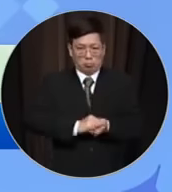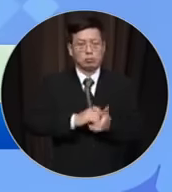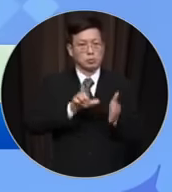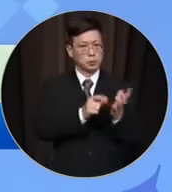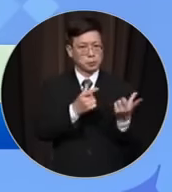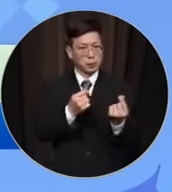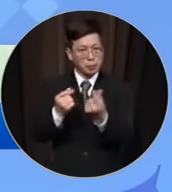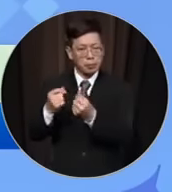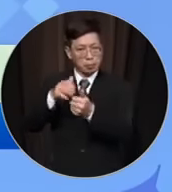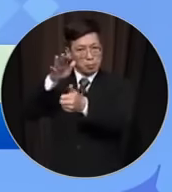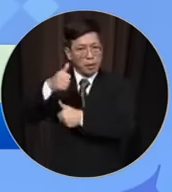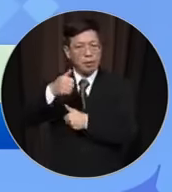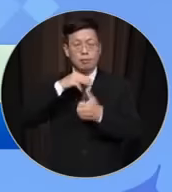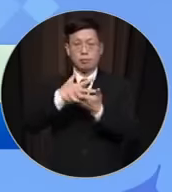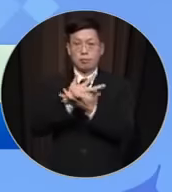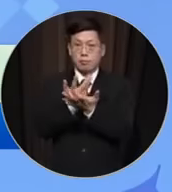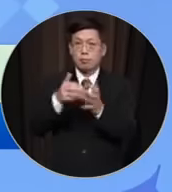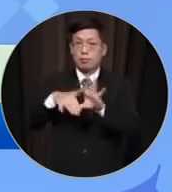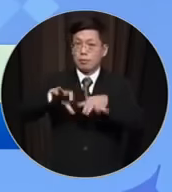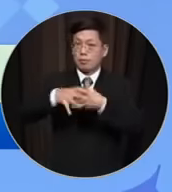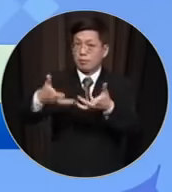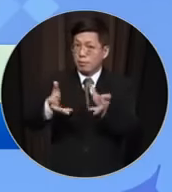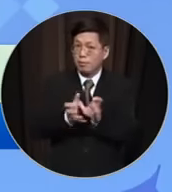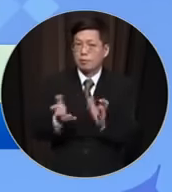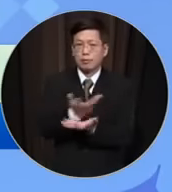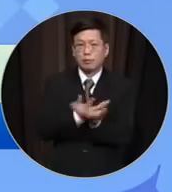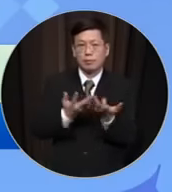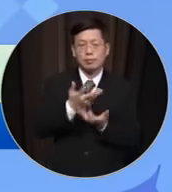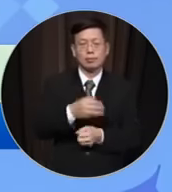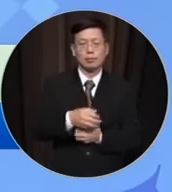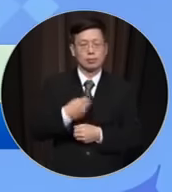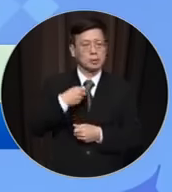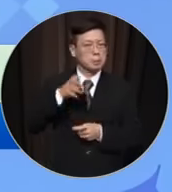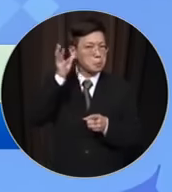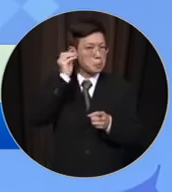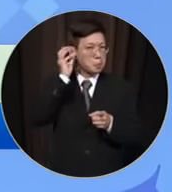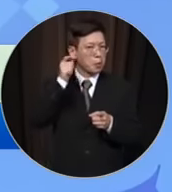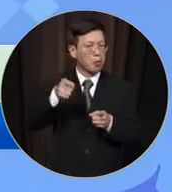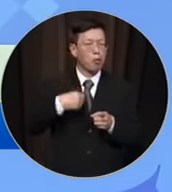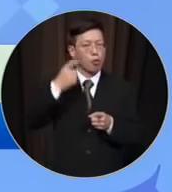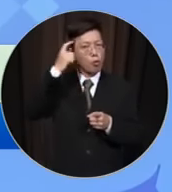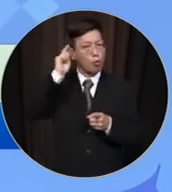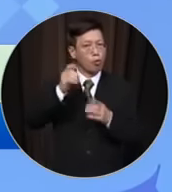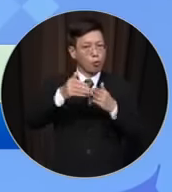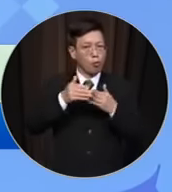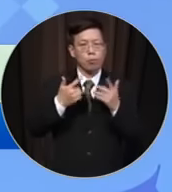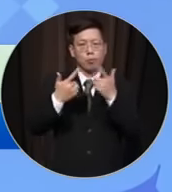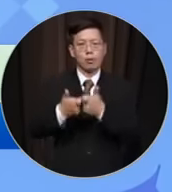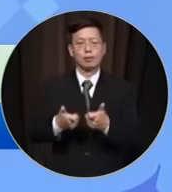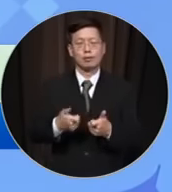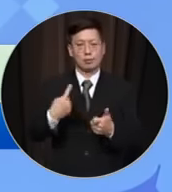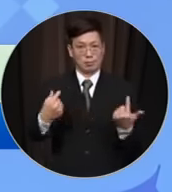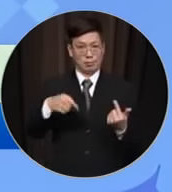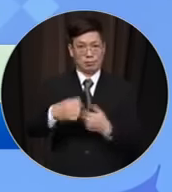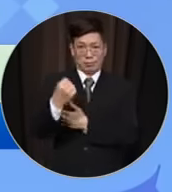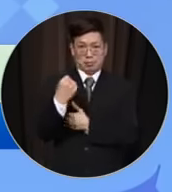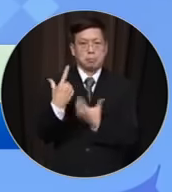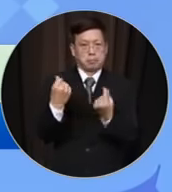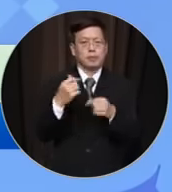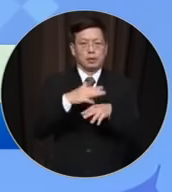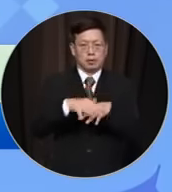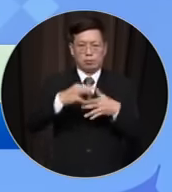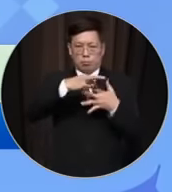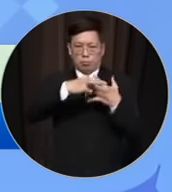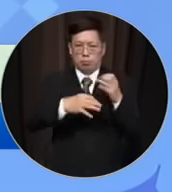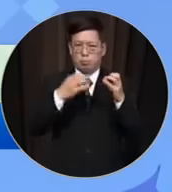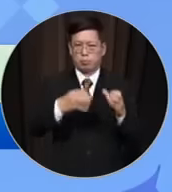不同领域的艺文工作者交换意见，聆听他们的建议和需要，这方面的努力也会予以制